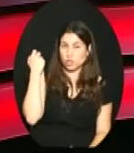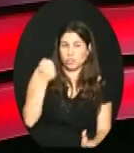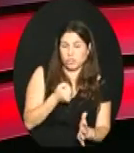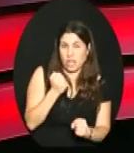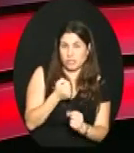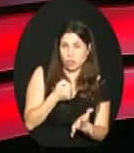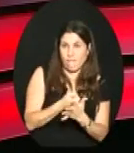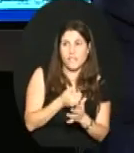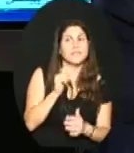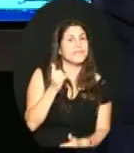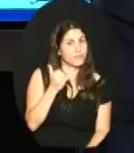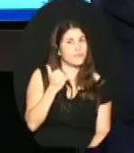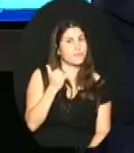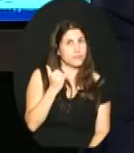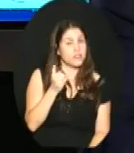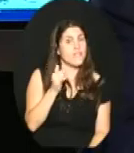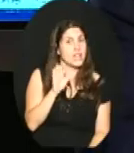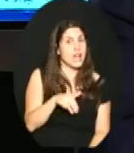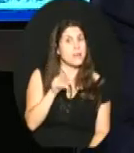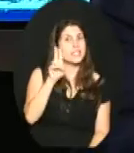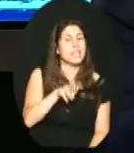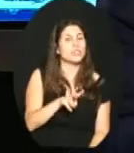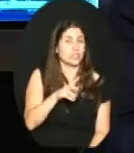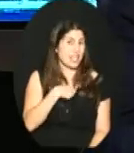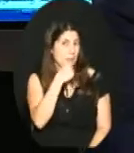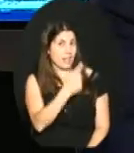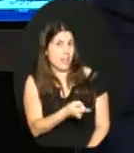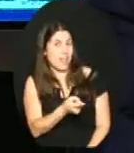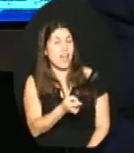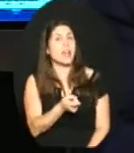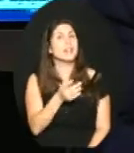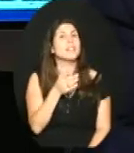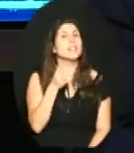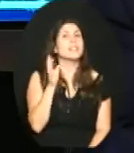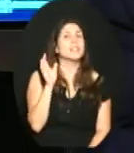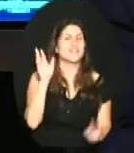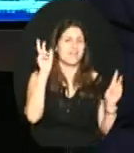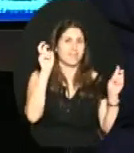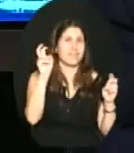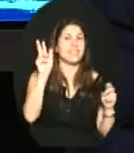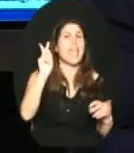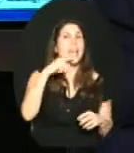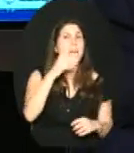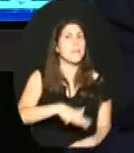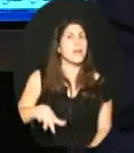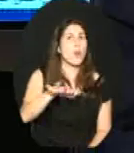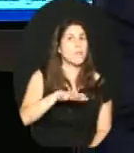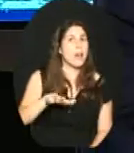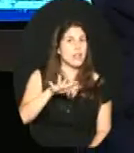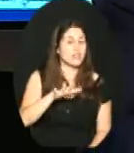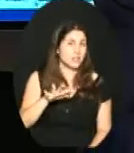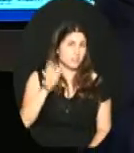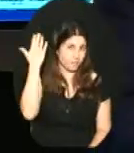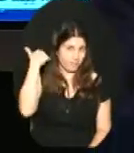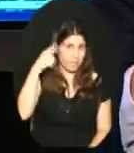המר. נכון מאוד, וגם, ומה גם, יש את אמרתי לך, אסטרטגיה של קרי. קרי אמר באירופה, אנחנו זוכרים שהיה